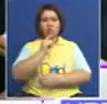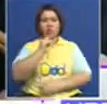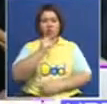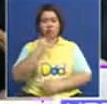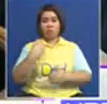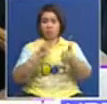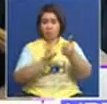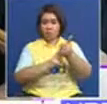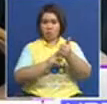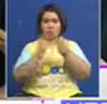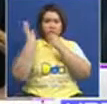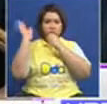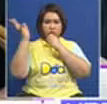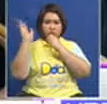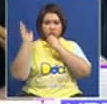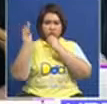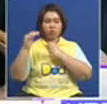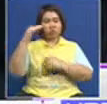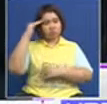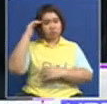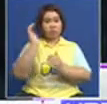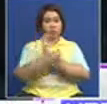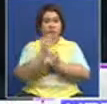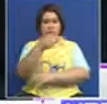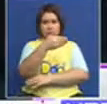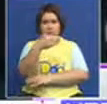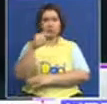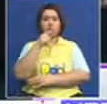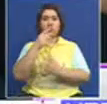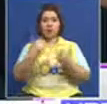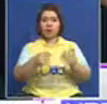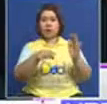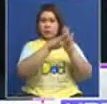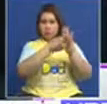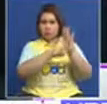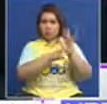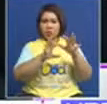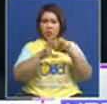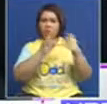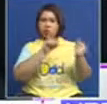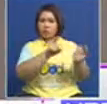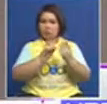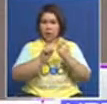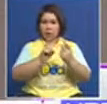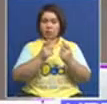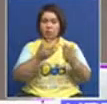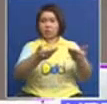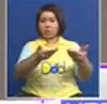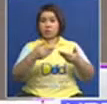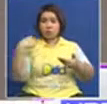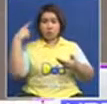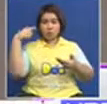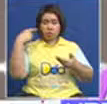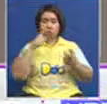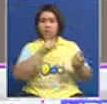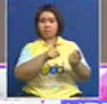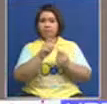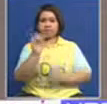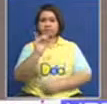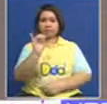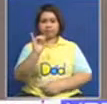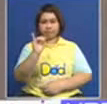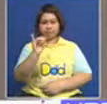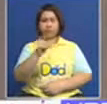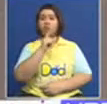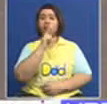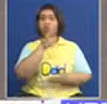ฆษกสำนักงานตำรวจแห่งชาติระบุว่ายังอยู่ในขั้นตอนการสอบสวนและยังไม่ได้เรียกหญิงสาวคนดังกล่าวมาสอบสวนและห